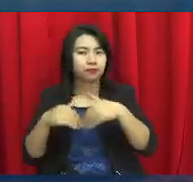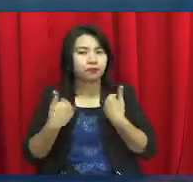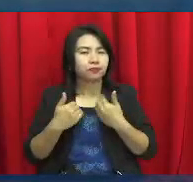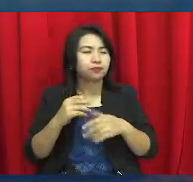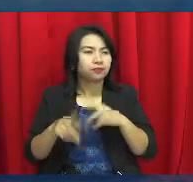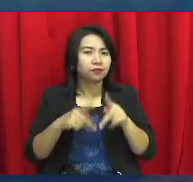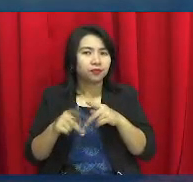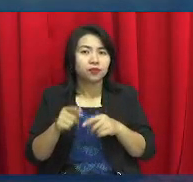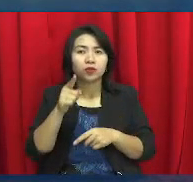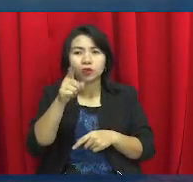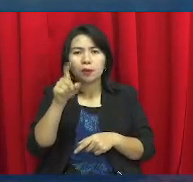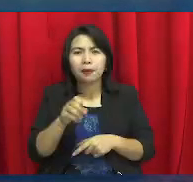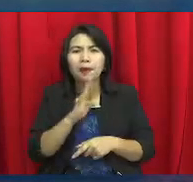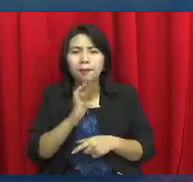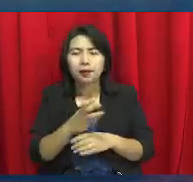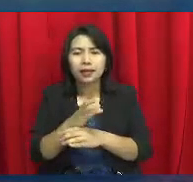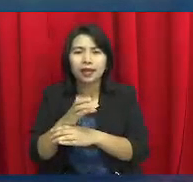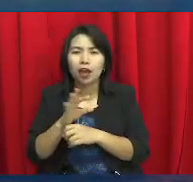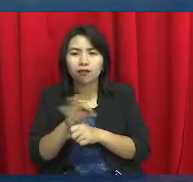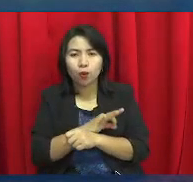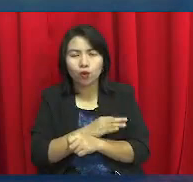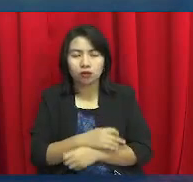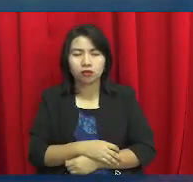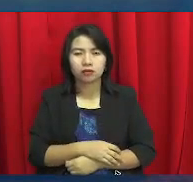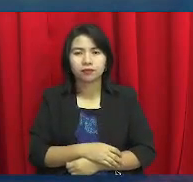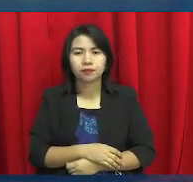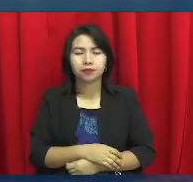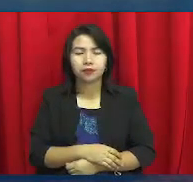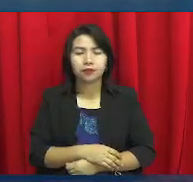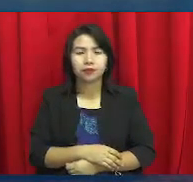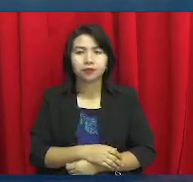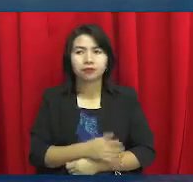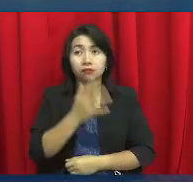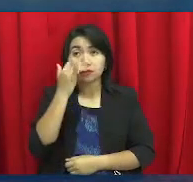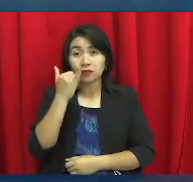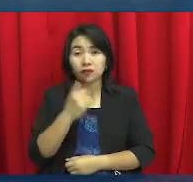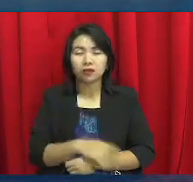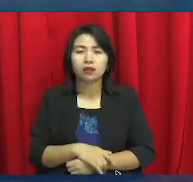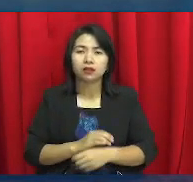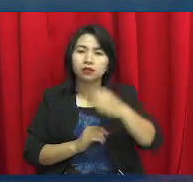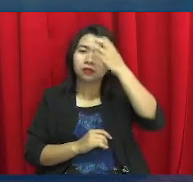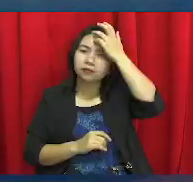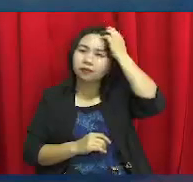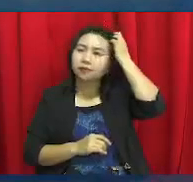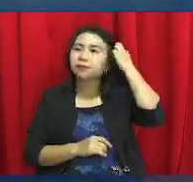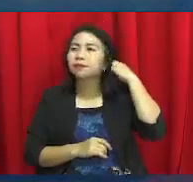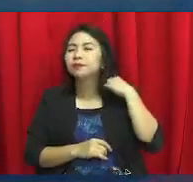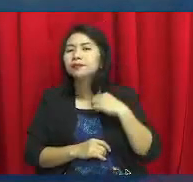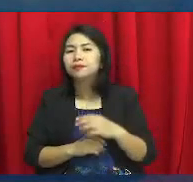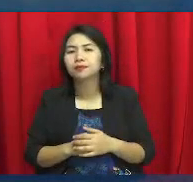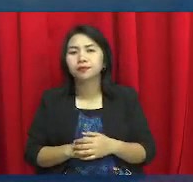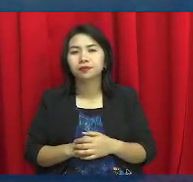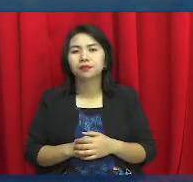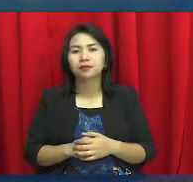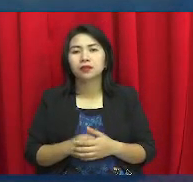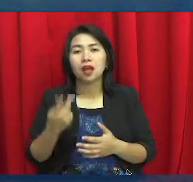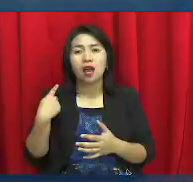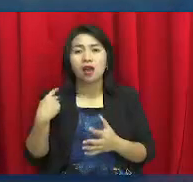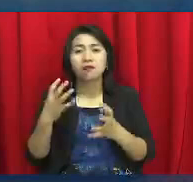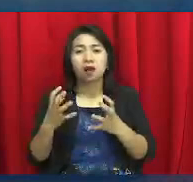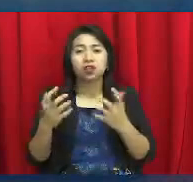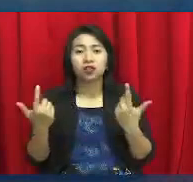Maging maingat tayo dahil mga kabataan, dahil malaki, matindi ngayon ang labanan